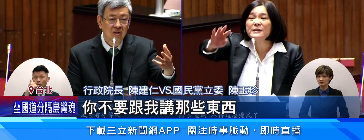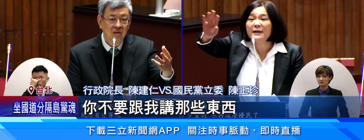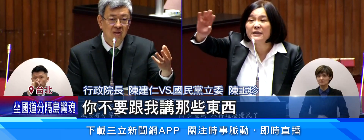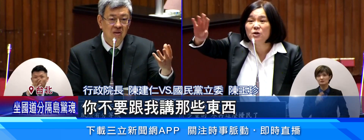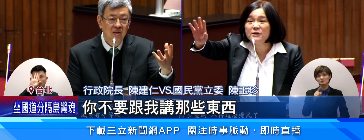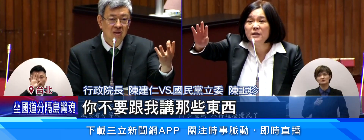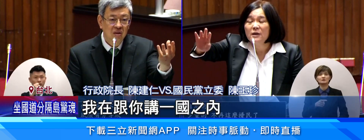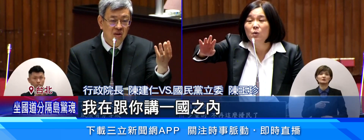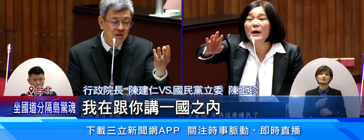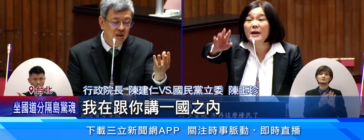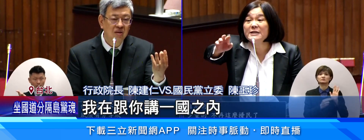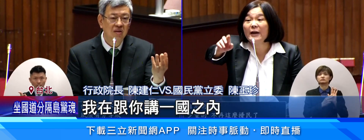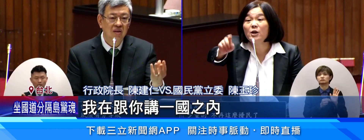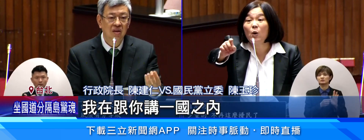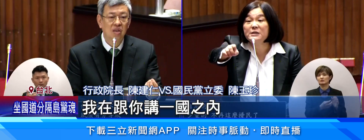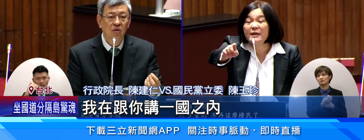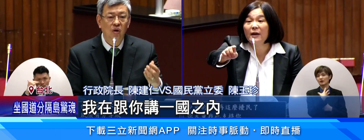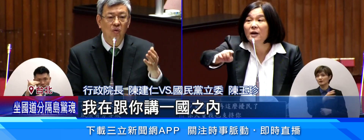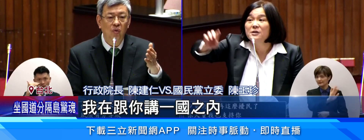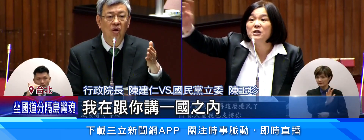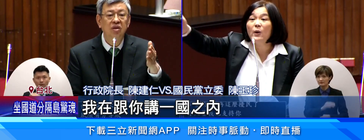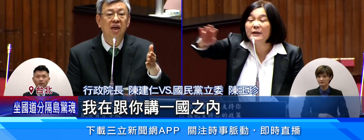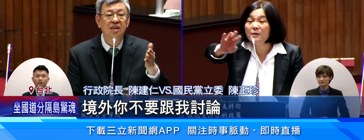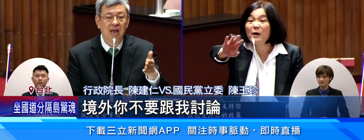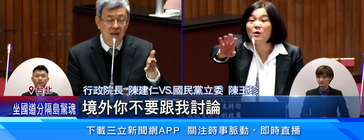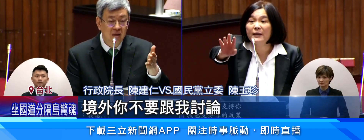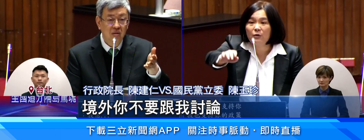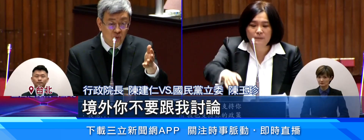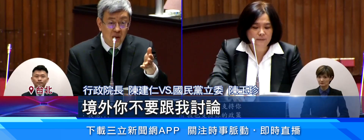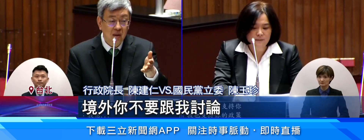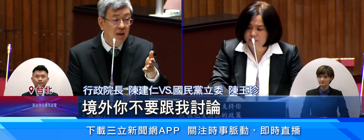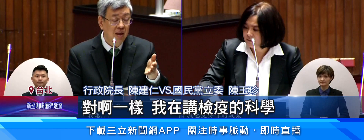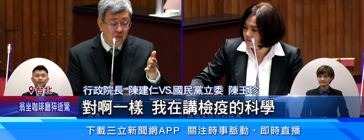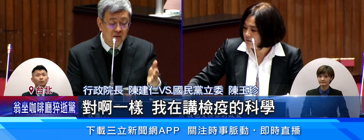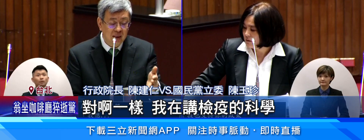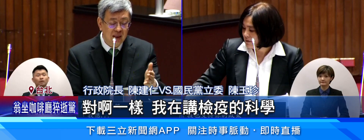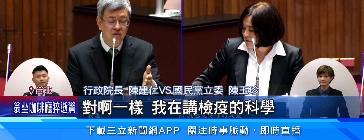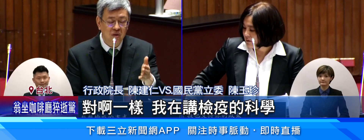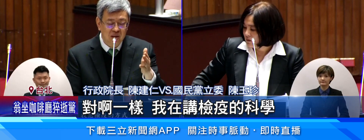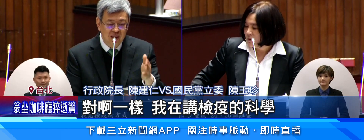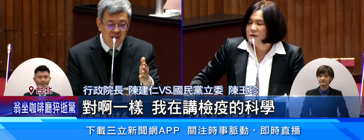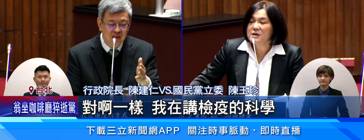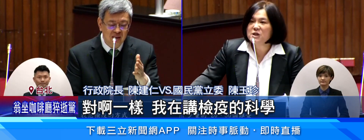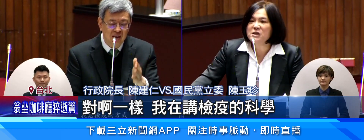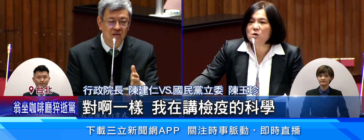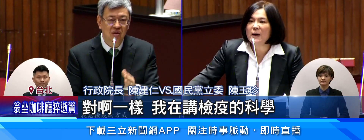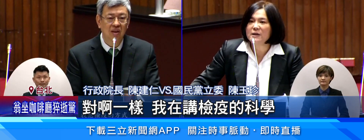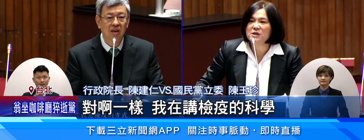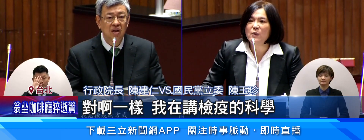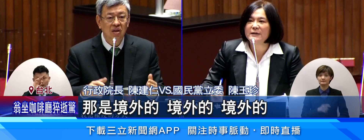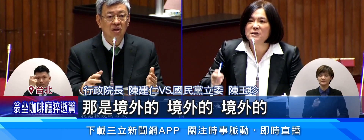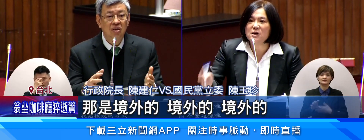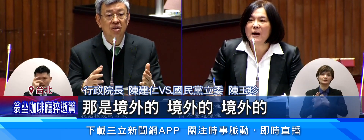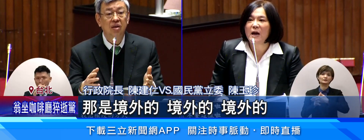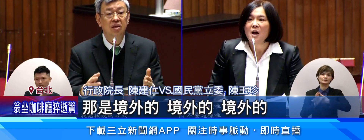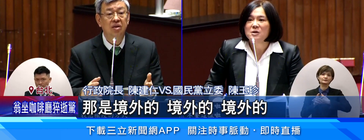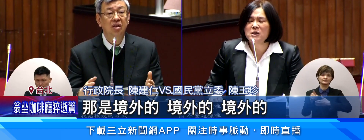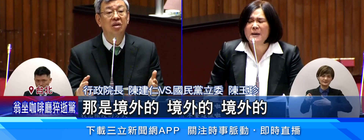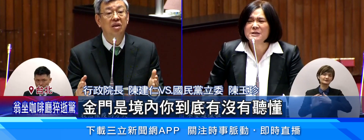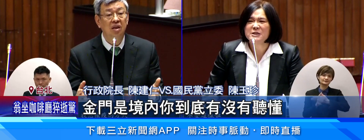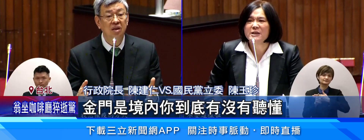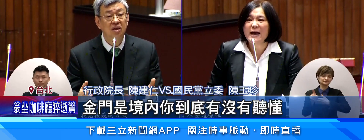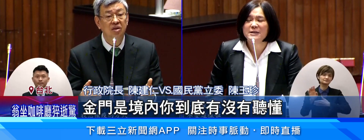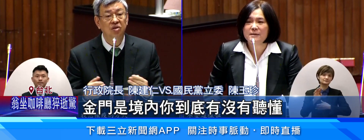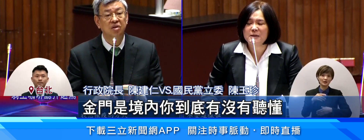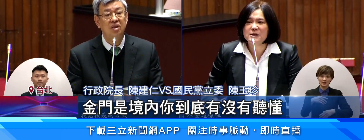你不要跟我讲那些东西，我要跟你讲一国之内境外的，你不要跟我讨论。 对啊，一样啊，我在讲说检疫的科学， 那是境外的，境外的，境外的，